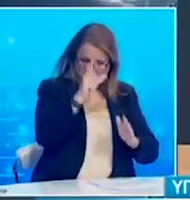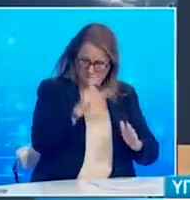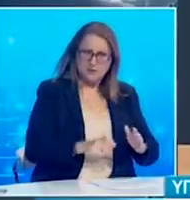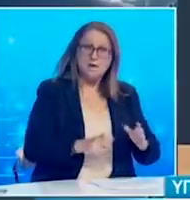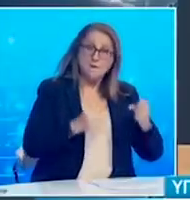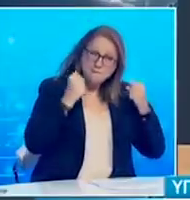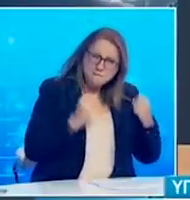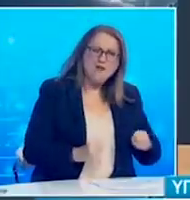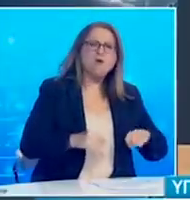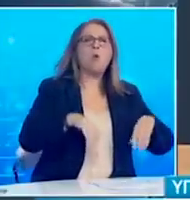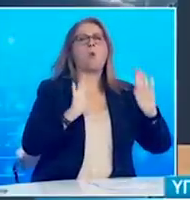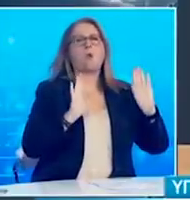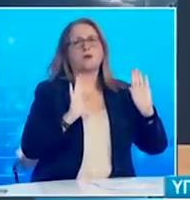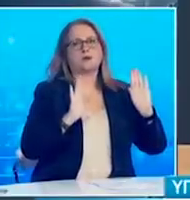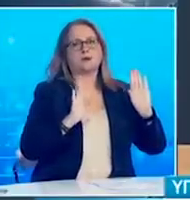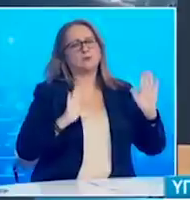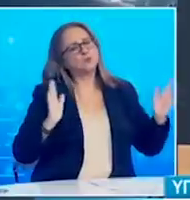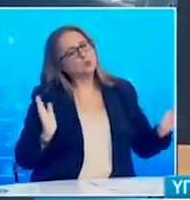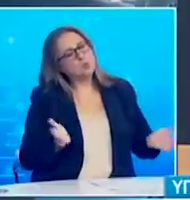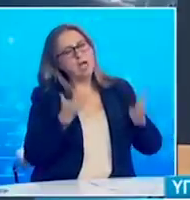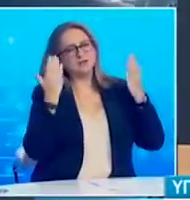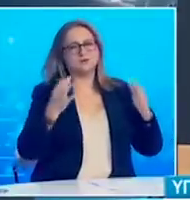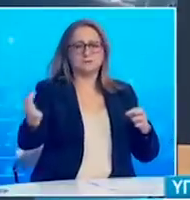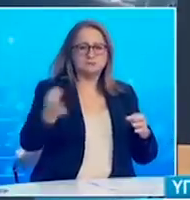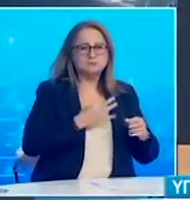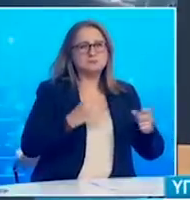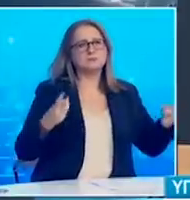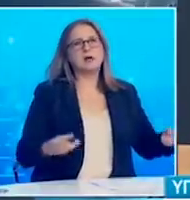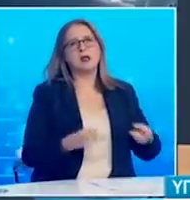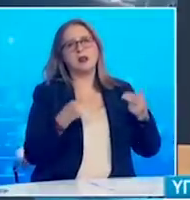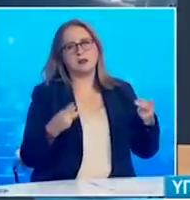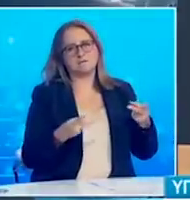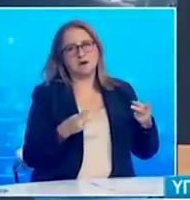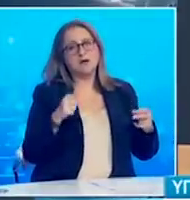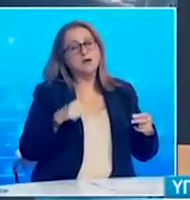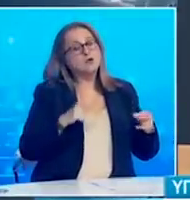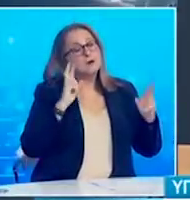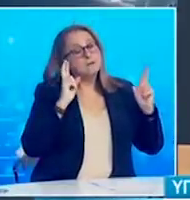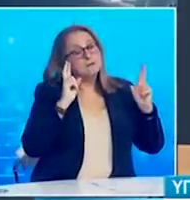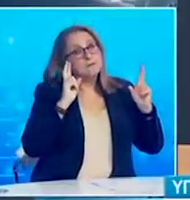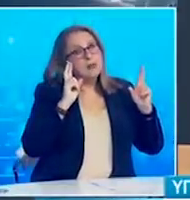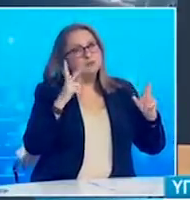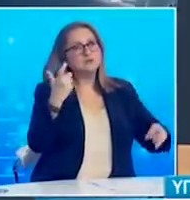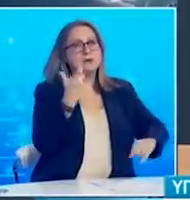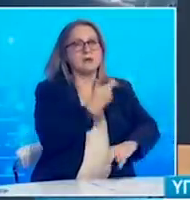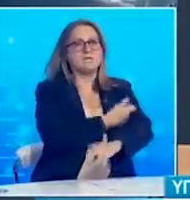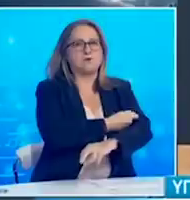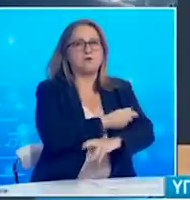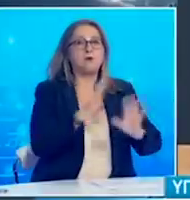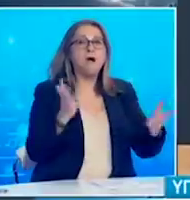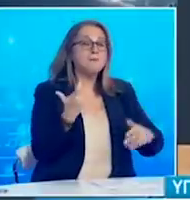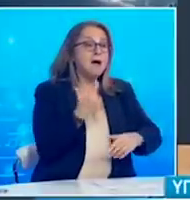μια μεγάλη αισιοδοξία όσον αφορά το εμβόλιο, διότι το εμβόλιο, αν και εφόσον δεν καταφέρει να δώσει την αποστηρωτική